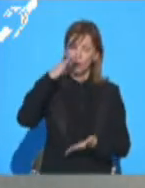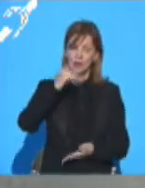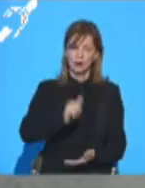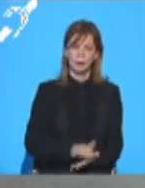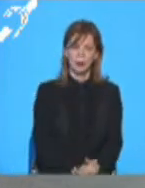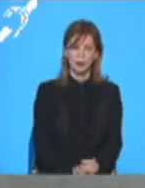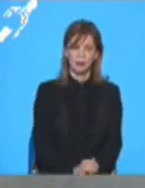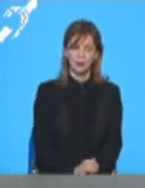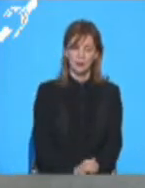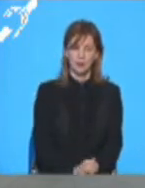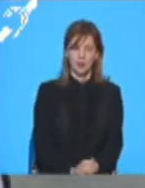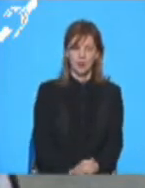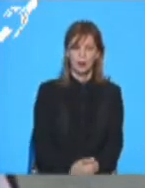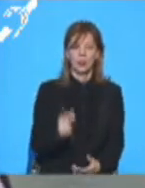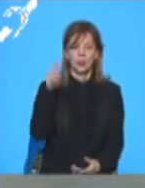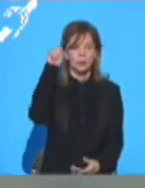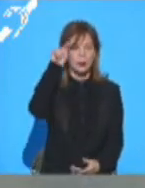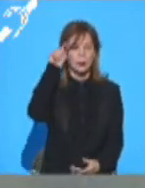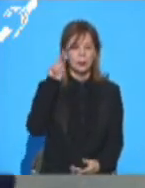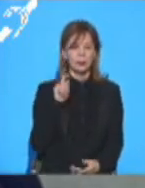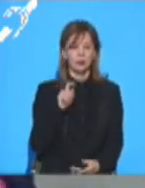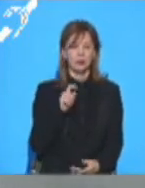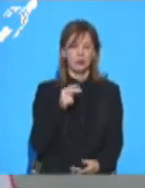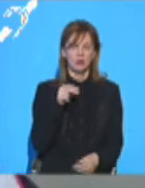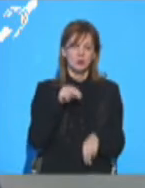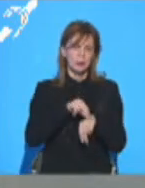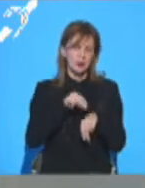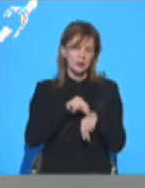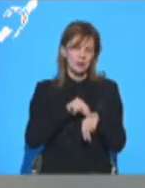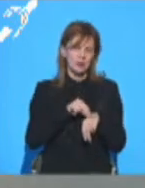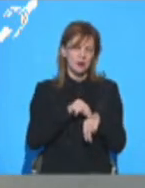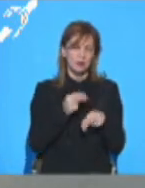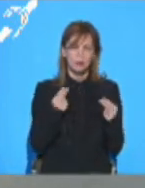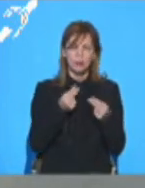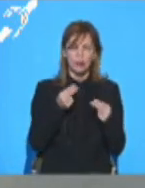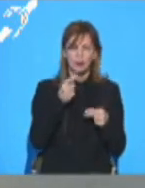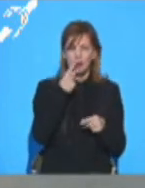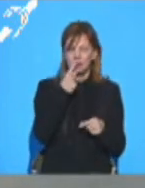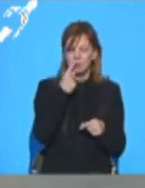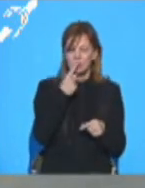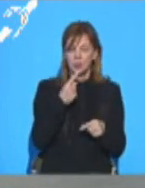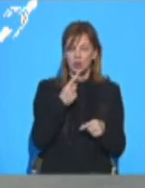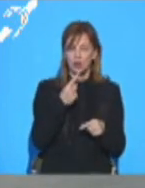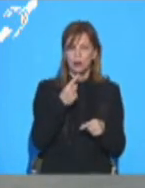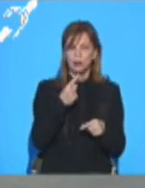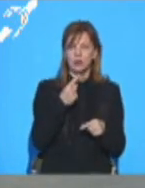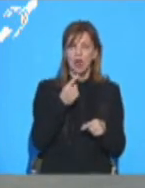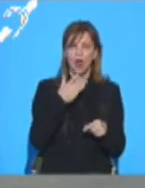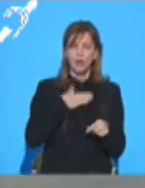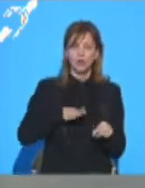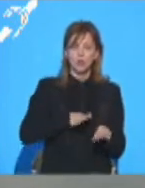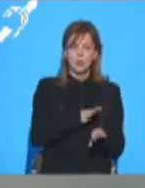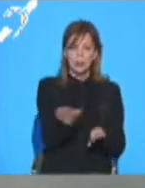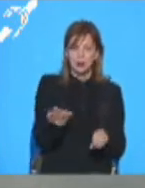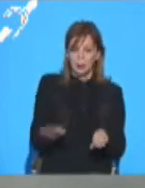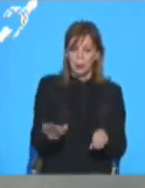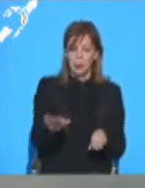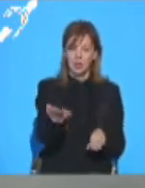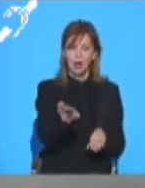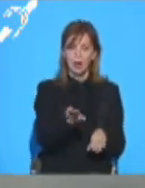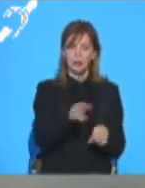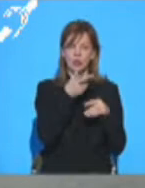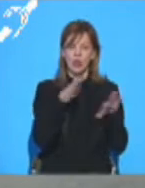stradă, probabil a simțit miros de fum, a încercat să o bat din parcare, a tras fără și a murit.